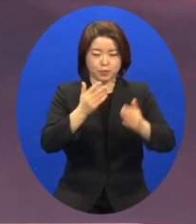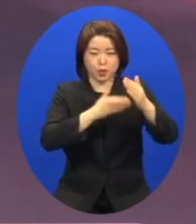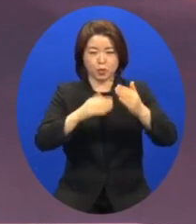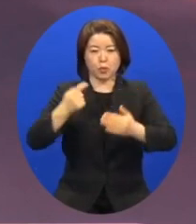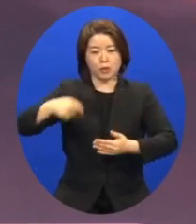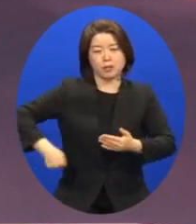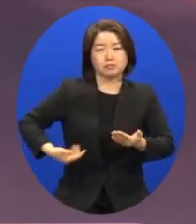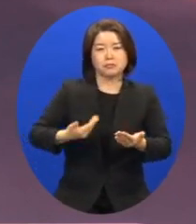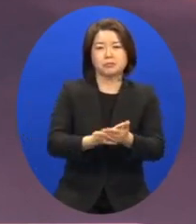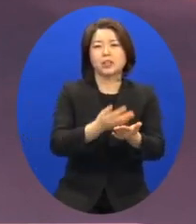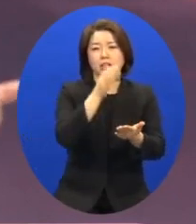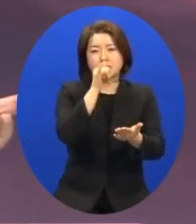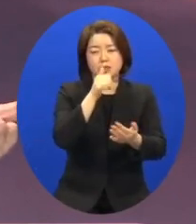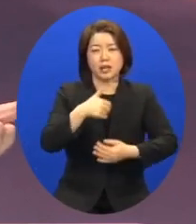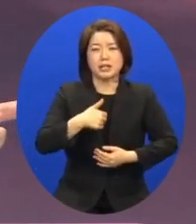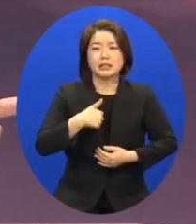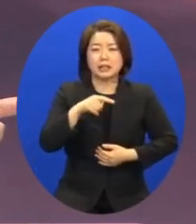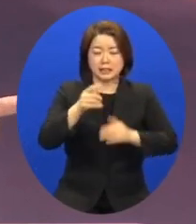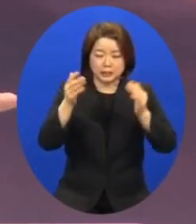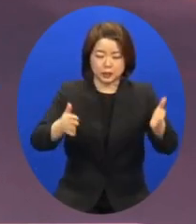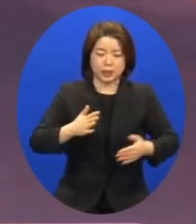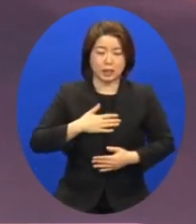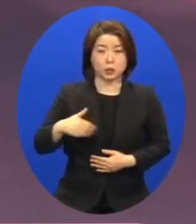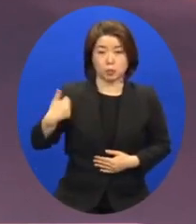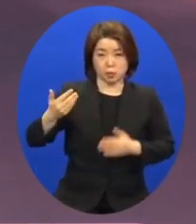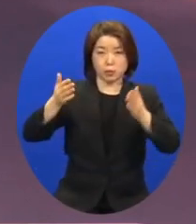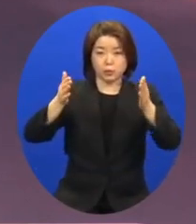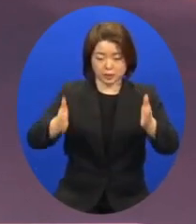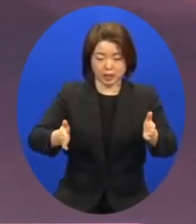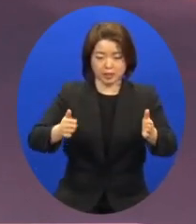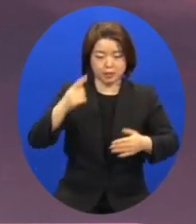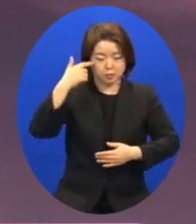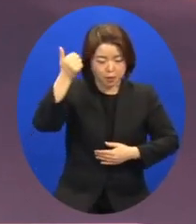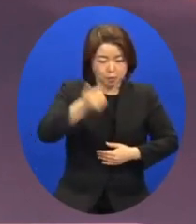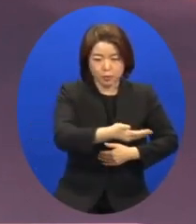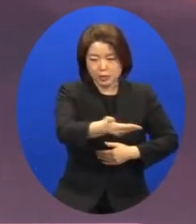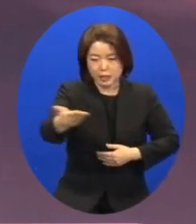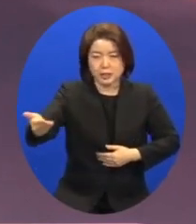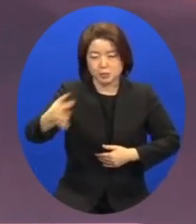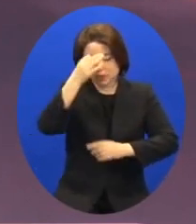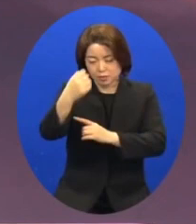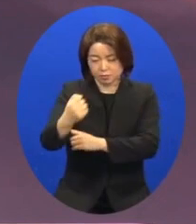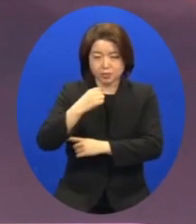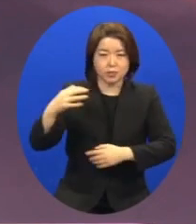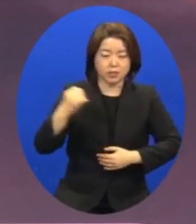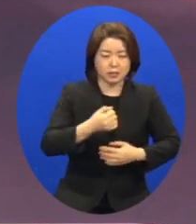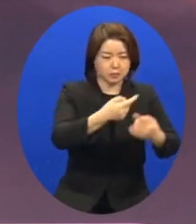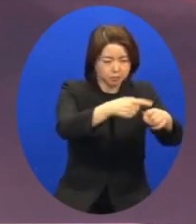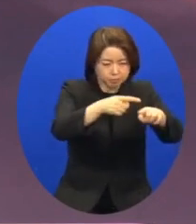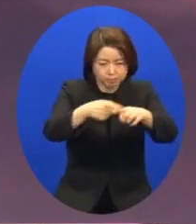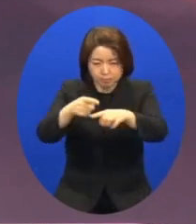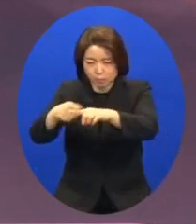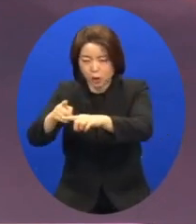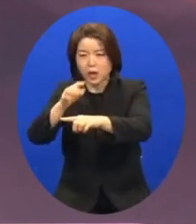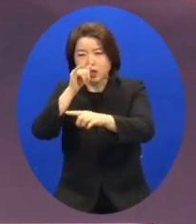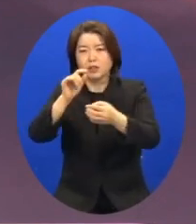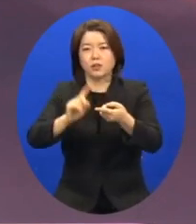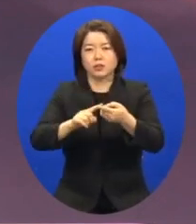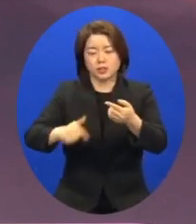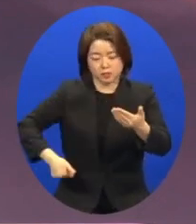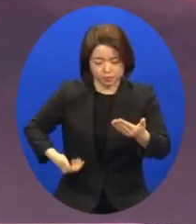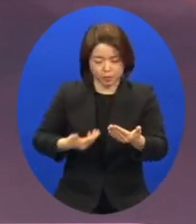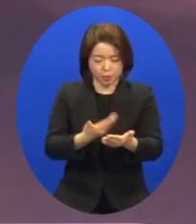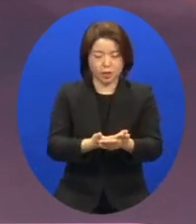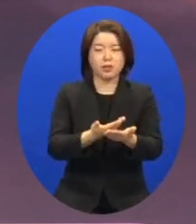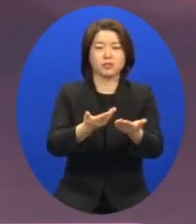했습니다 제가 그 동안의 나도 모르는 사이에 목사님들을 능력을 가지고 평가하고 있었던 것을 회개합니다